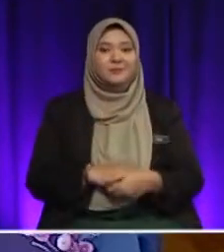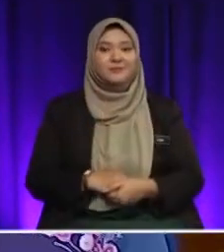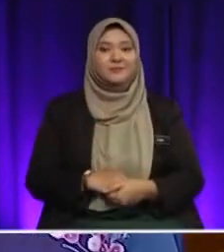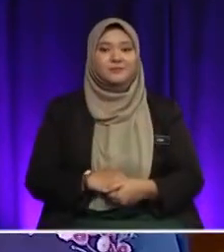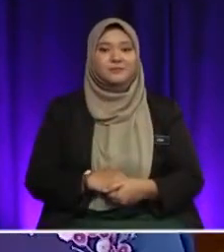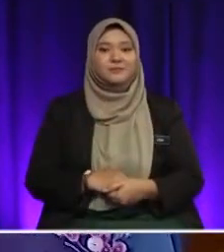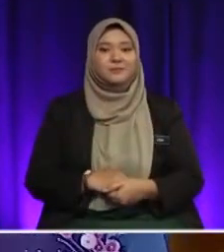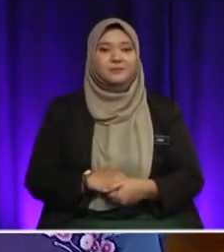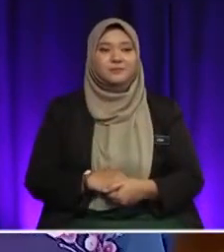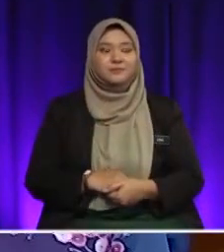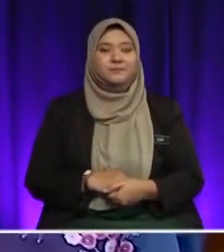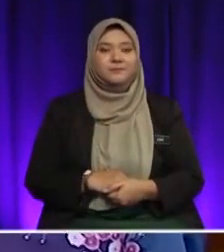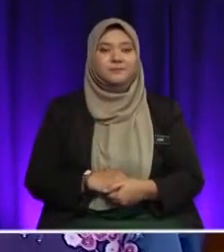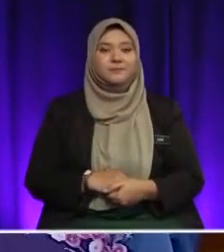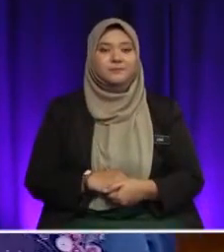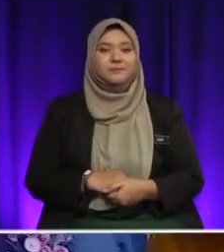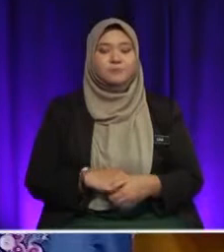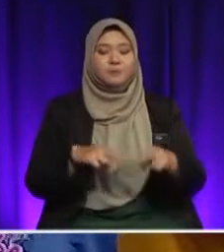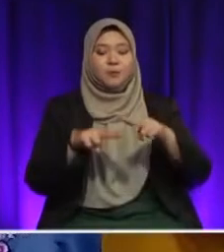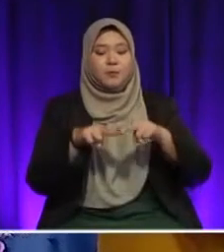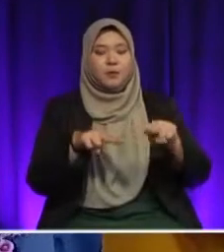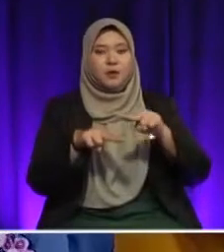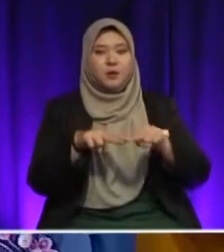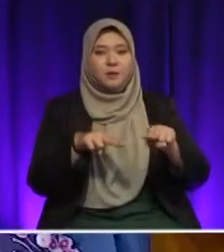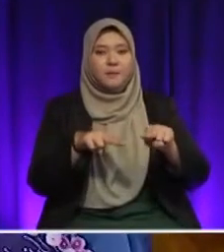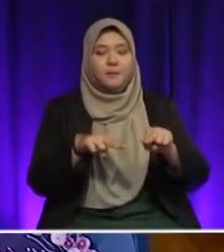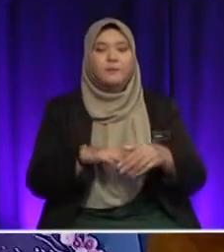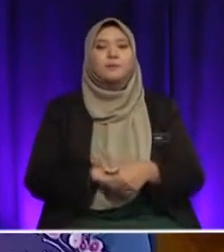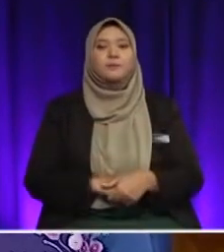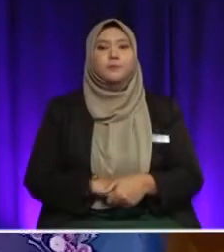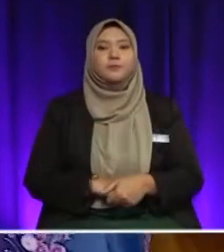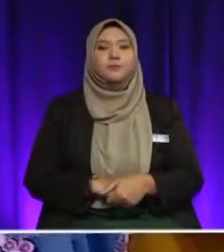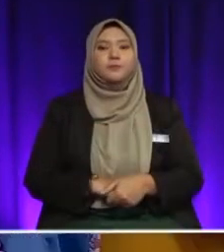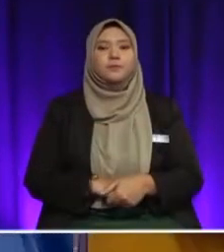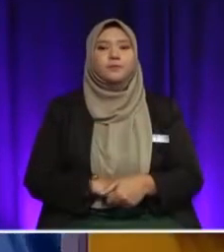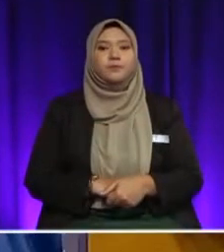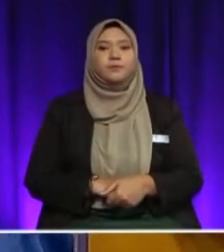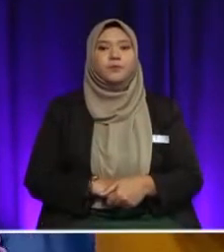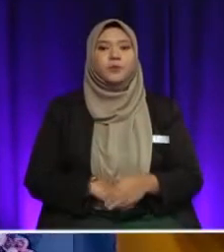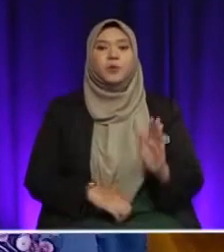tepung beras kita pakai beras kita tak guna isi ikan kita gunakan